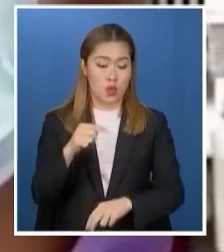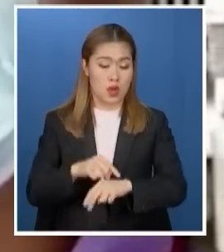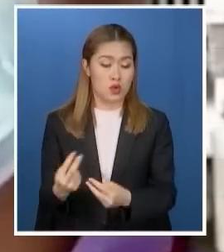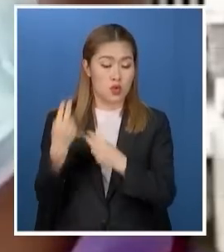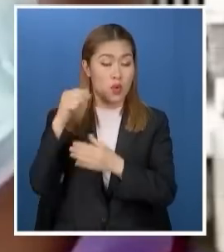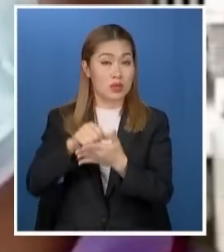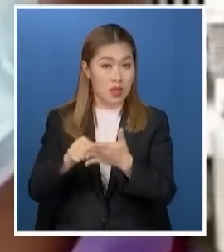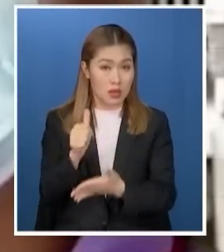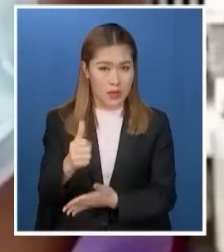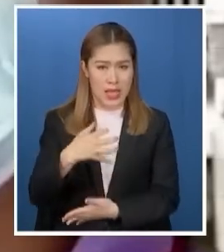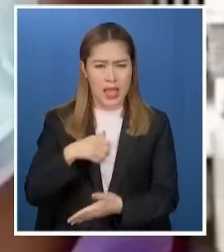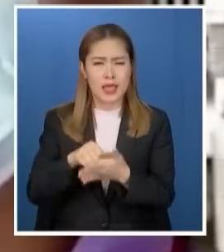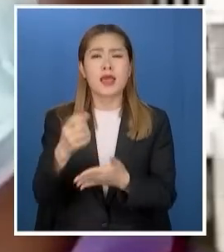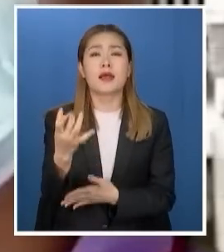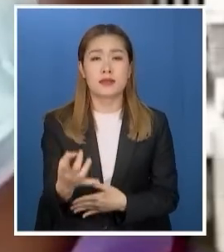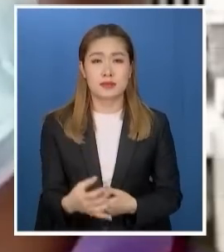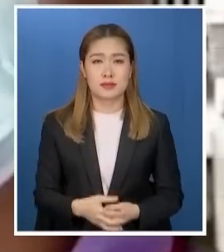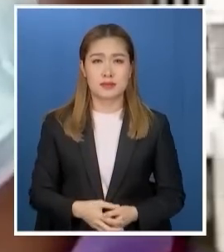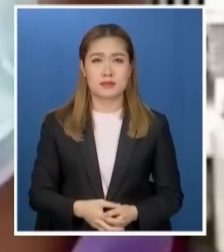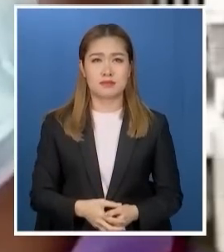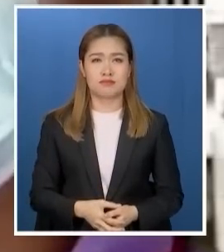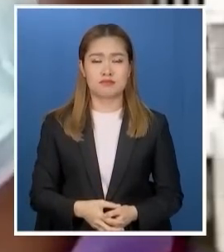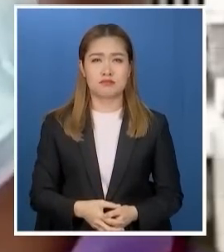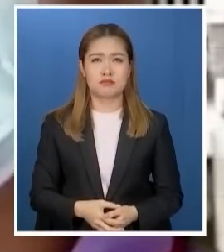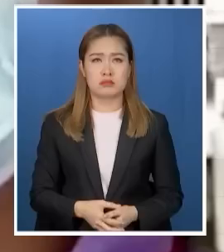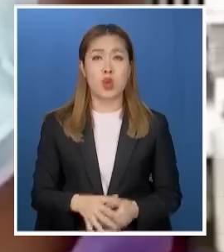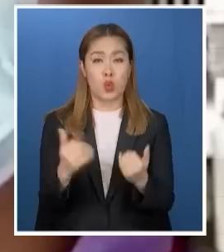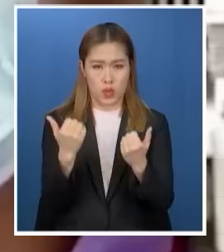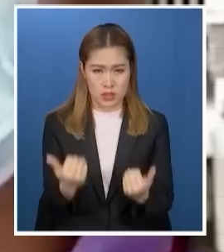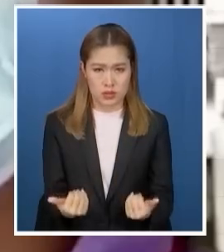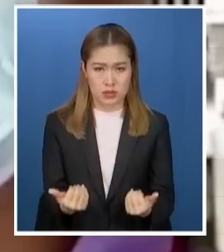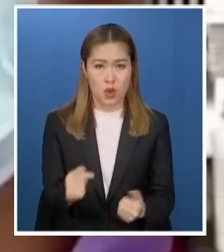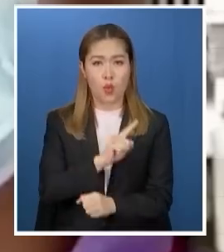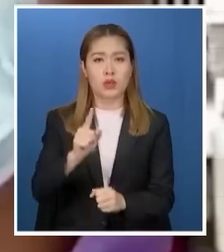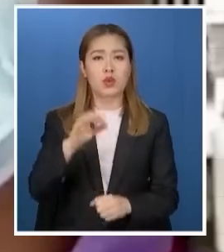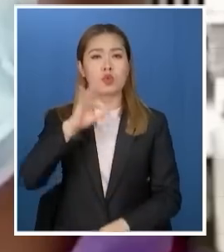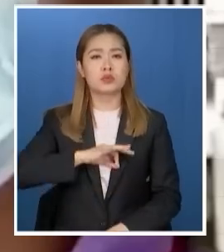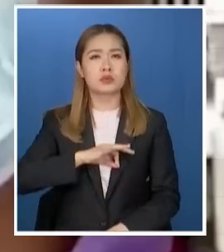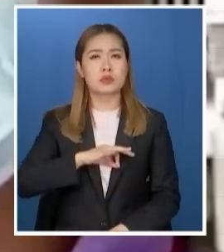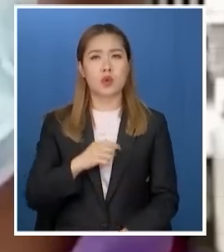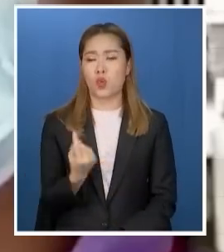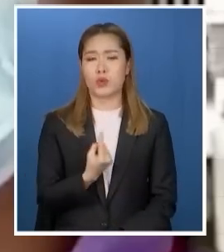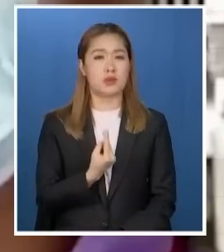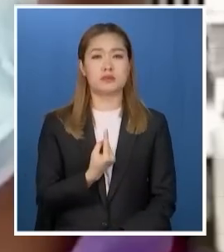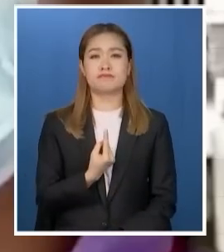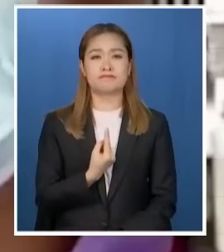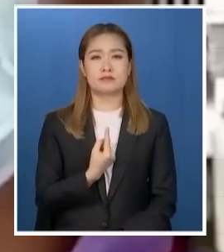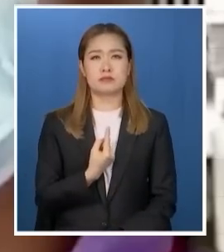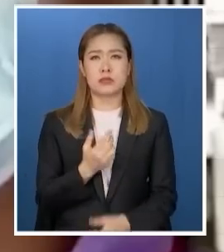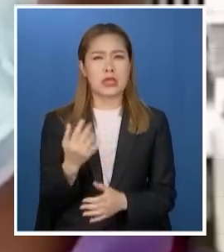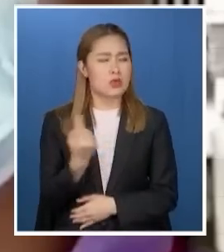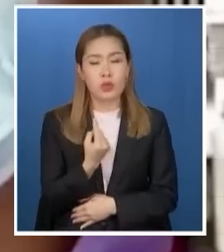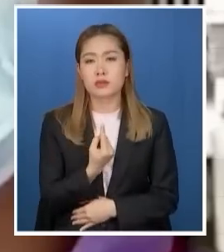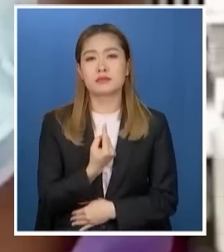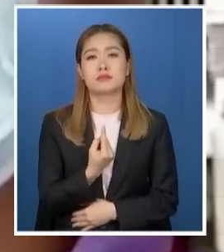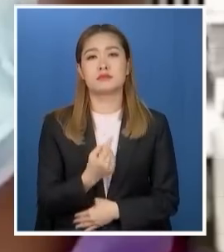แก้ไขอดีตอยากจะแก้ไขอะไรบอกวันนี้เป็นวันที่หนูรู้สึกไม่เหลือใครไม่เหลือใคร